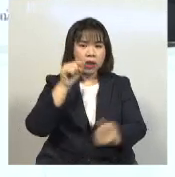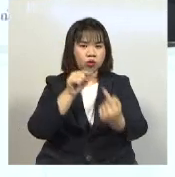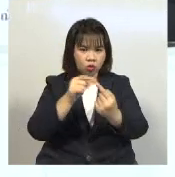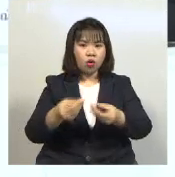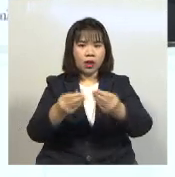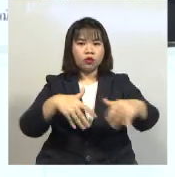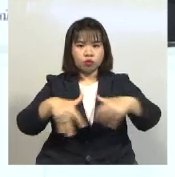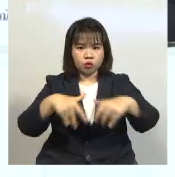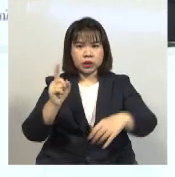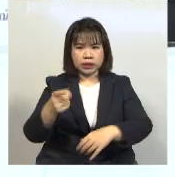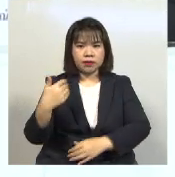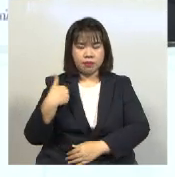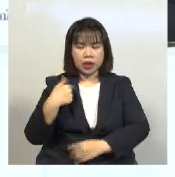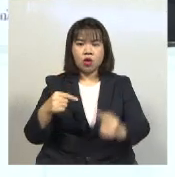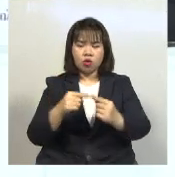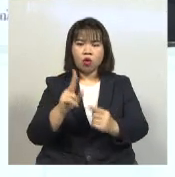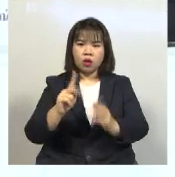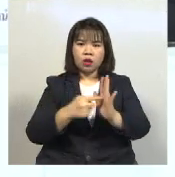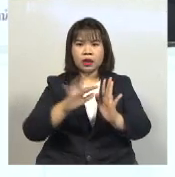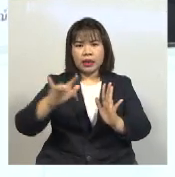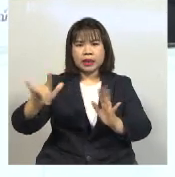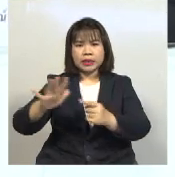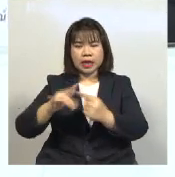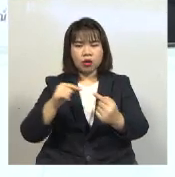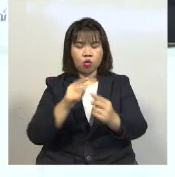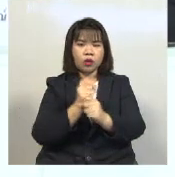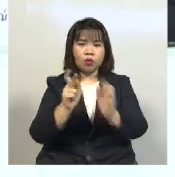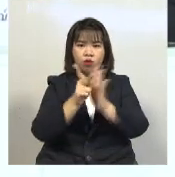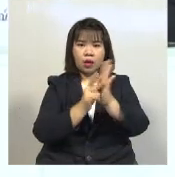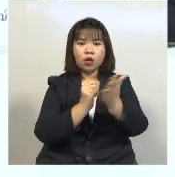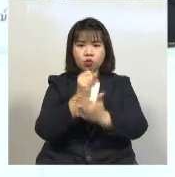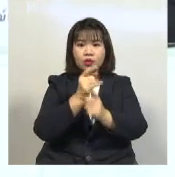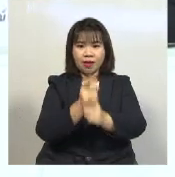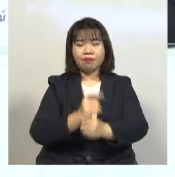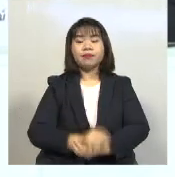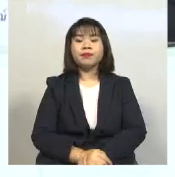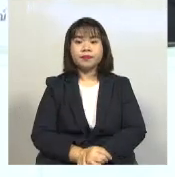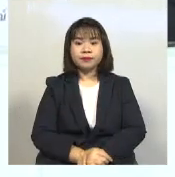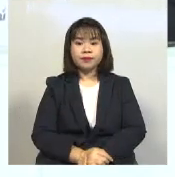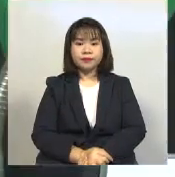องให้กับประชาชนในการใช้กัญชาบนพื้นฐานของความถูกต้องตามกฎหมาย